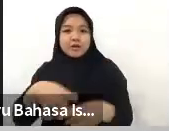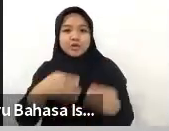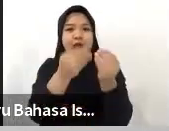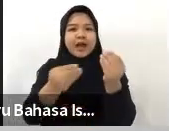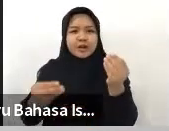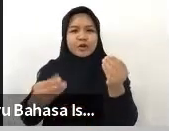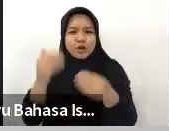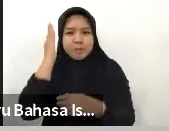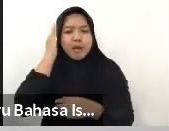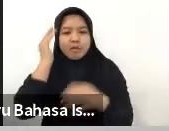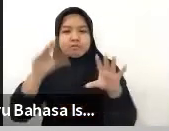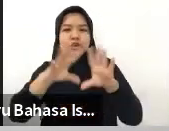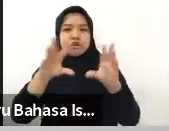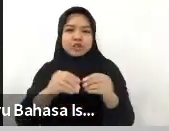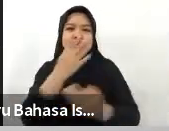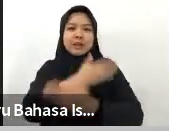Kemudian